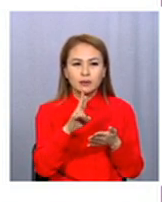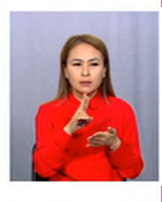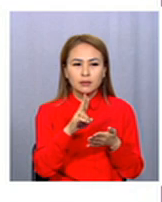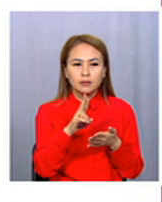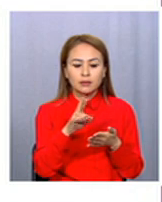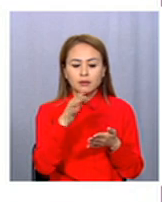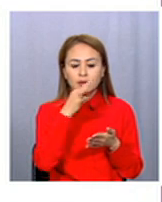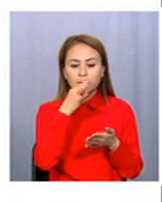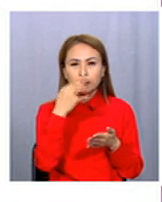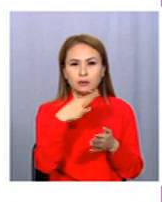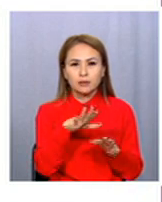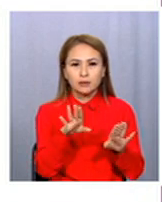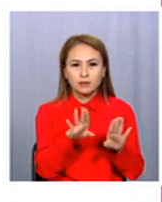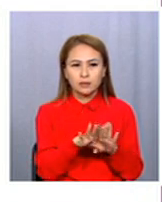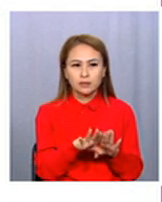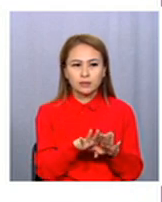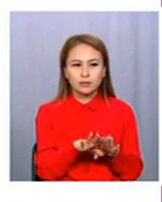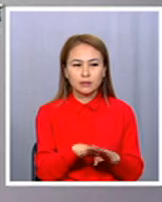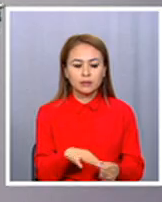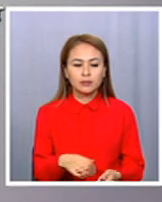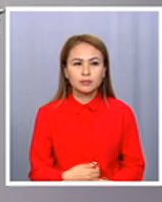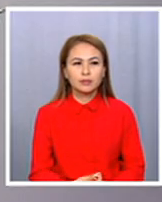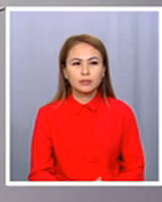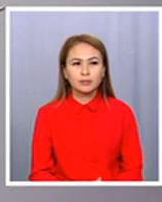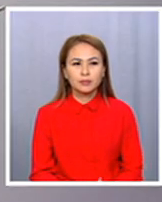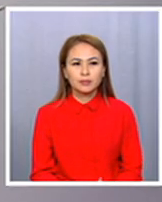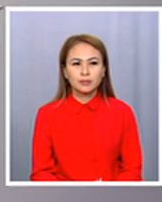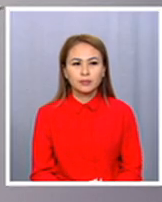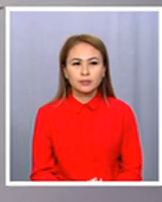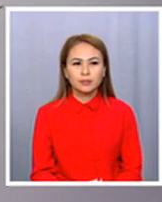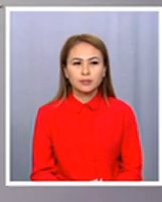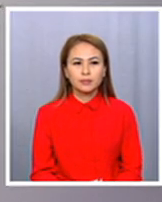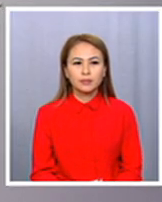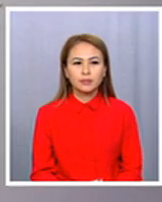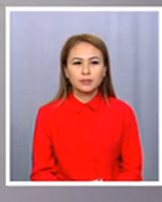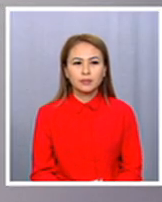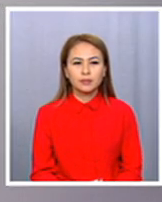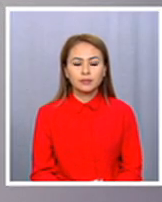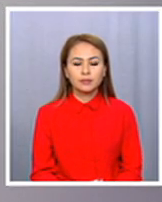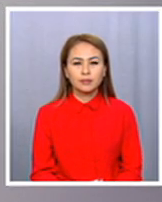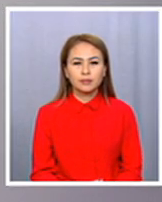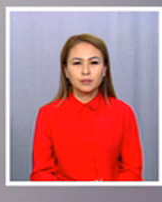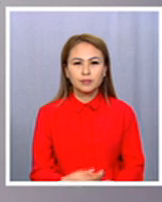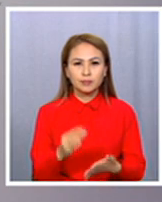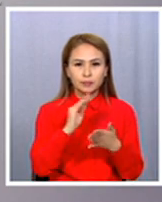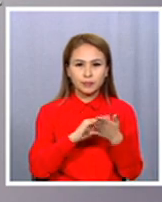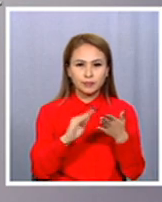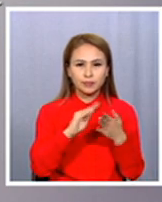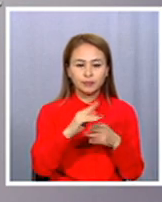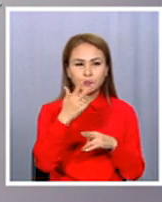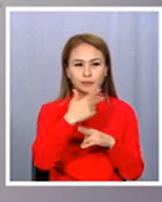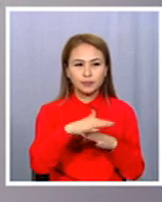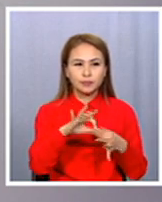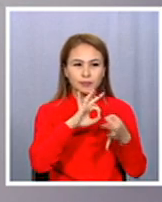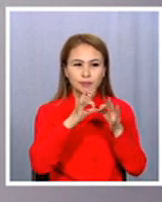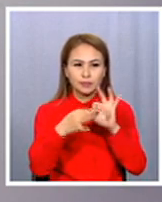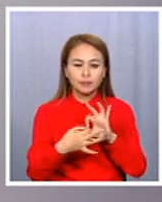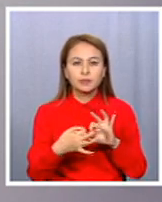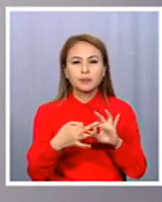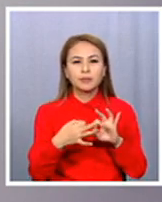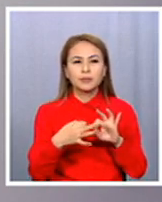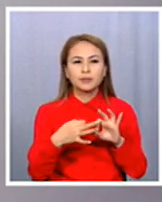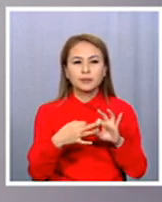қанағаттанбай қалғаны анық еді. Оқушылар, біз шығарманың сюжеттік композициясына шолу